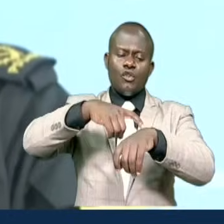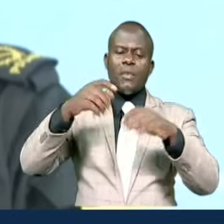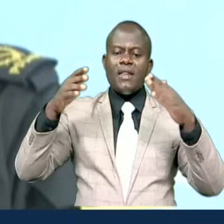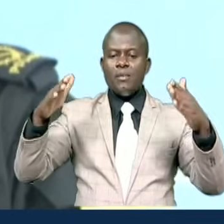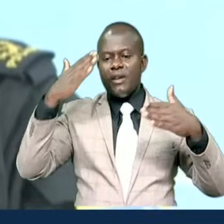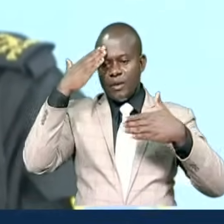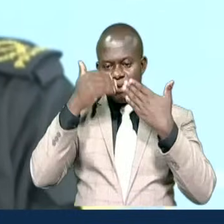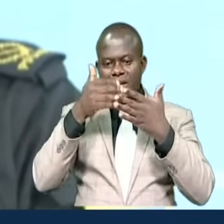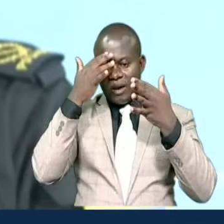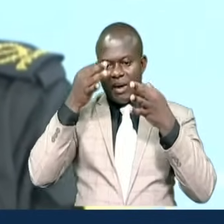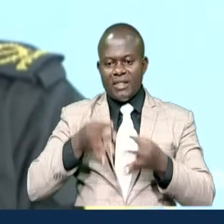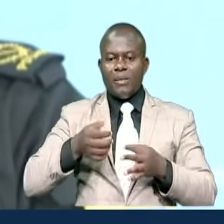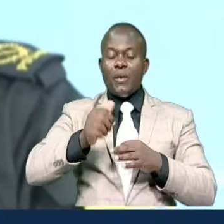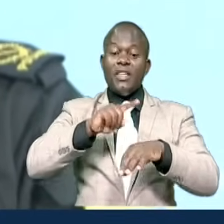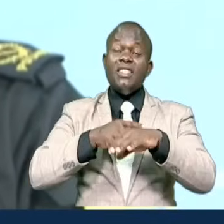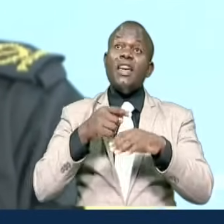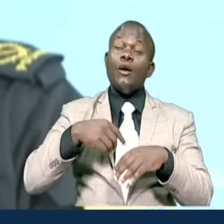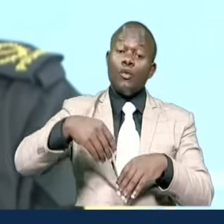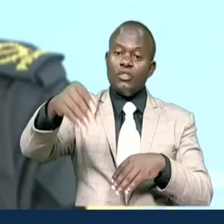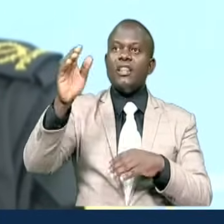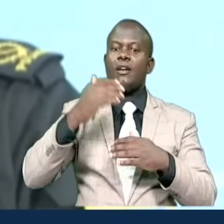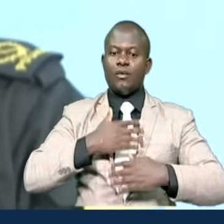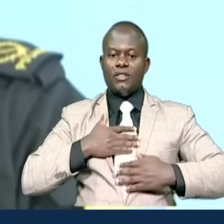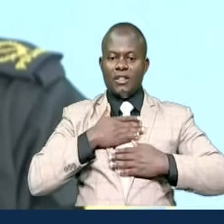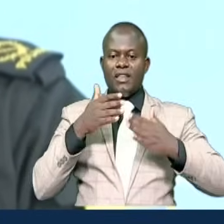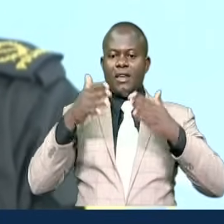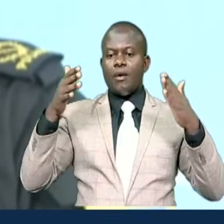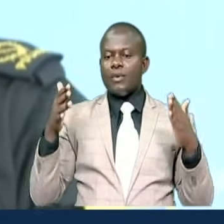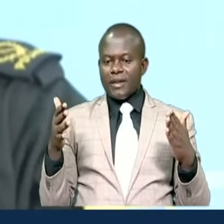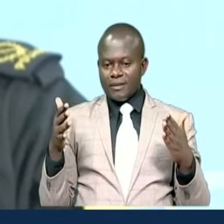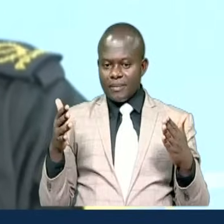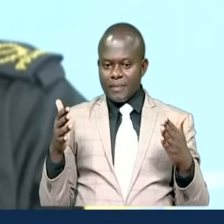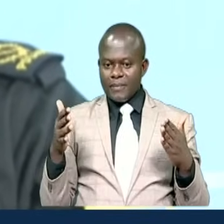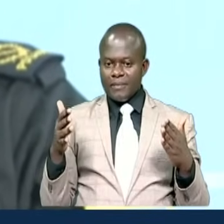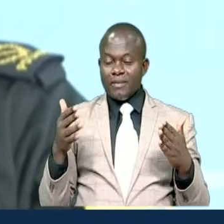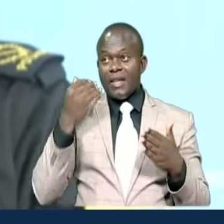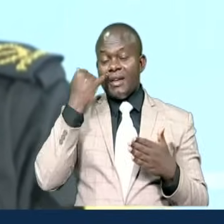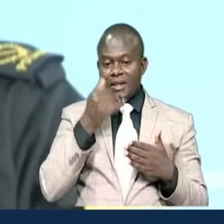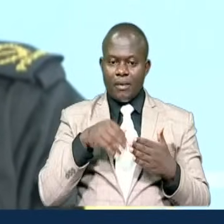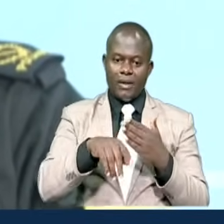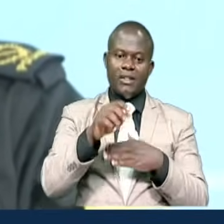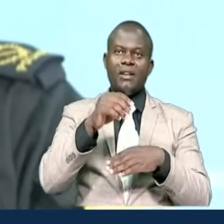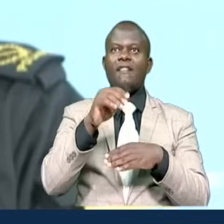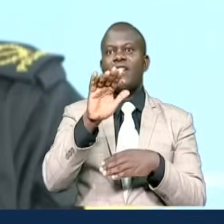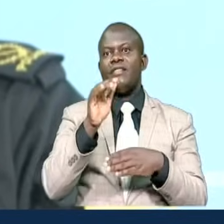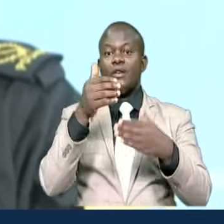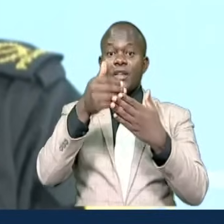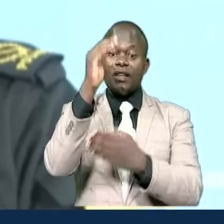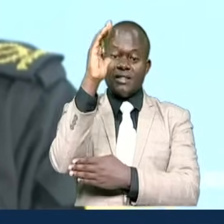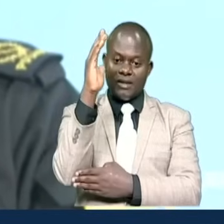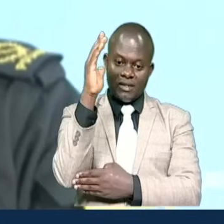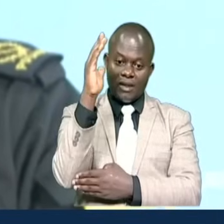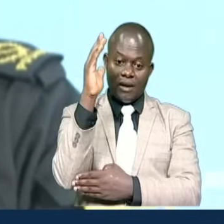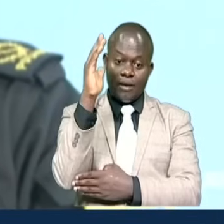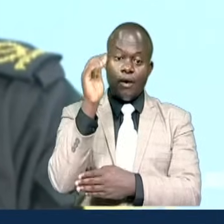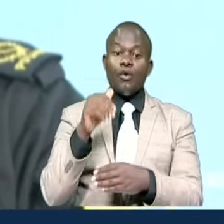ngo amahitamo yawe igihe usohokera abe yagutse. Bivuze ko nimba wasohokaga saa 10 ugataha saa 6,